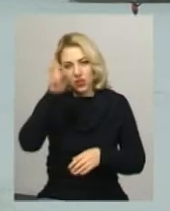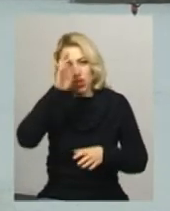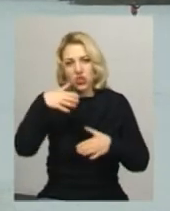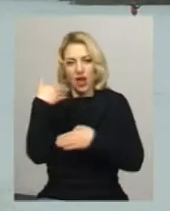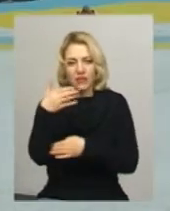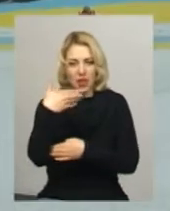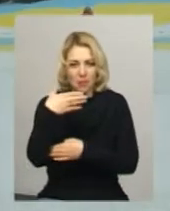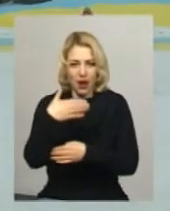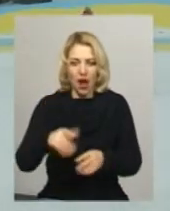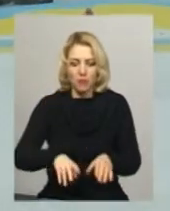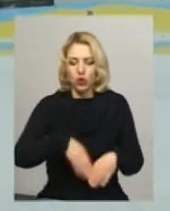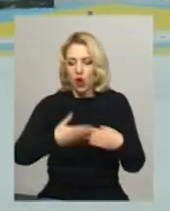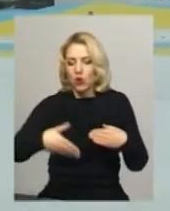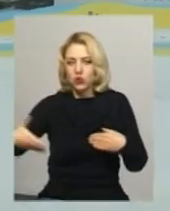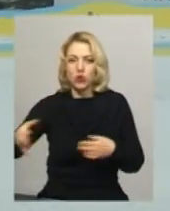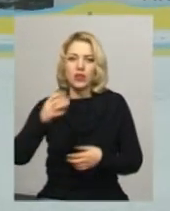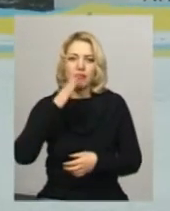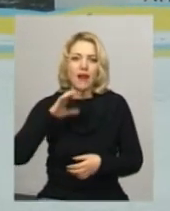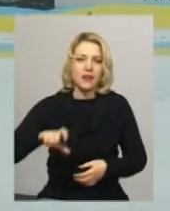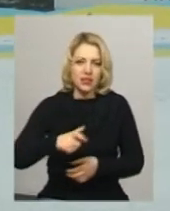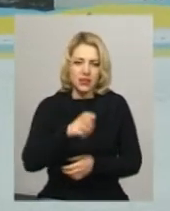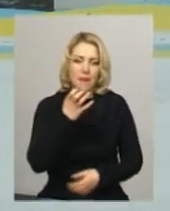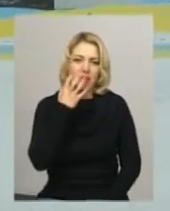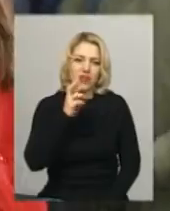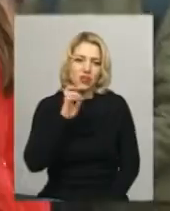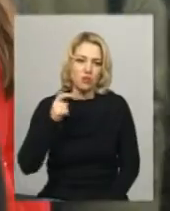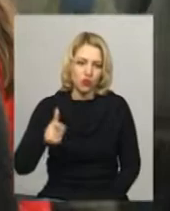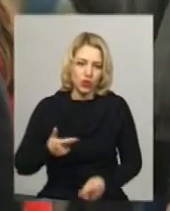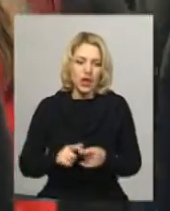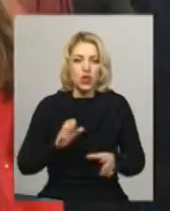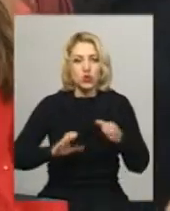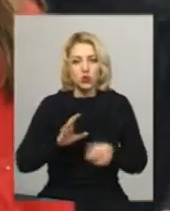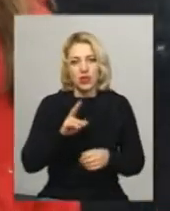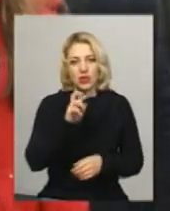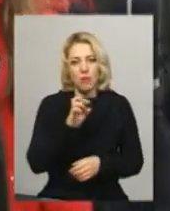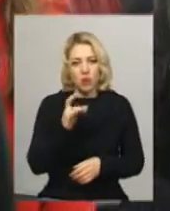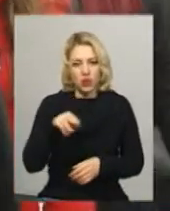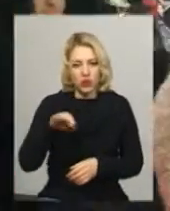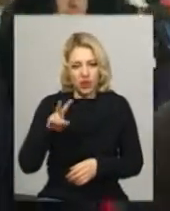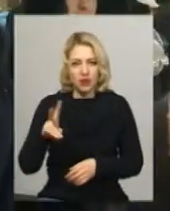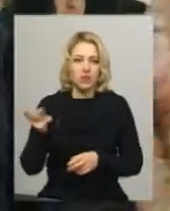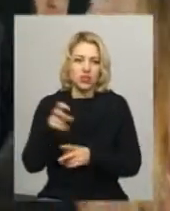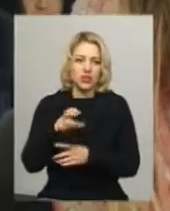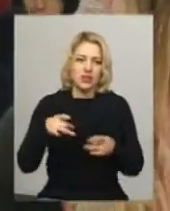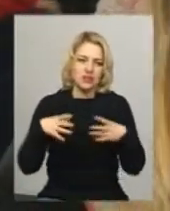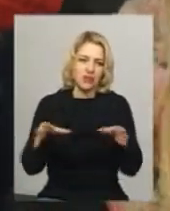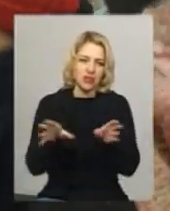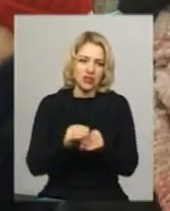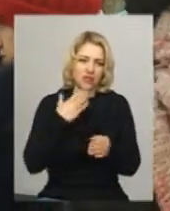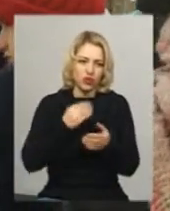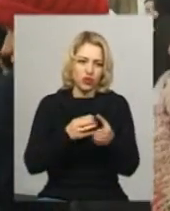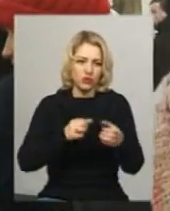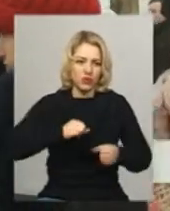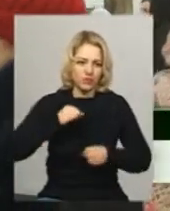126 метрів розгорнули на річці Південний Буг, каже Анастасія Козак. Студентка Аліна Бортник прийшла на свято зі своїми одногрупниками.